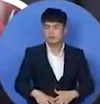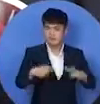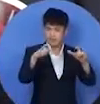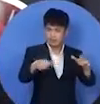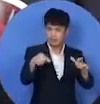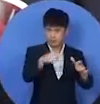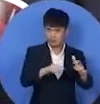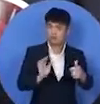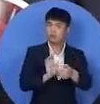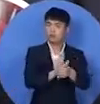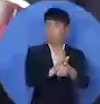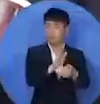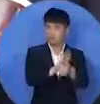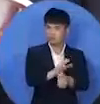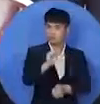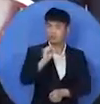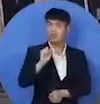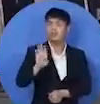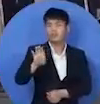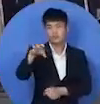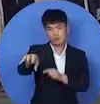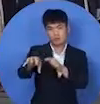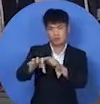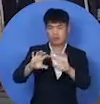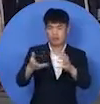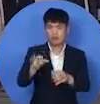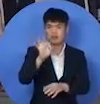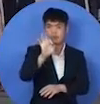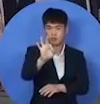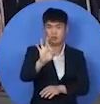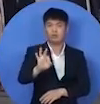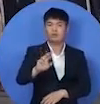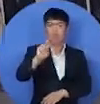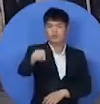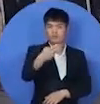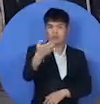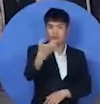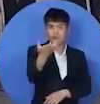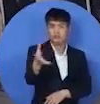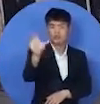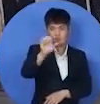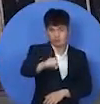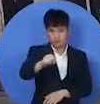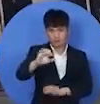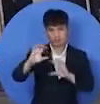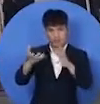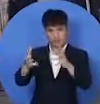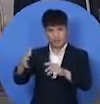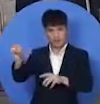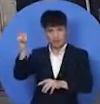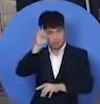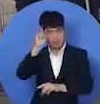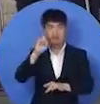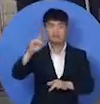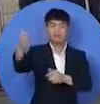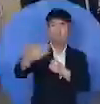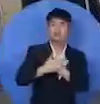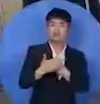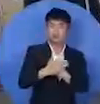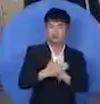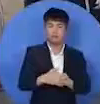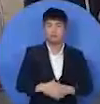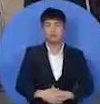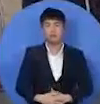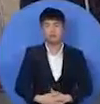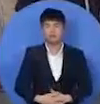사업화의 공간적 배경을 제공할 SB플라자는 국비 259억 원의 전액 지원을 받아 오는 2018년 8월